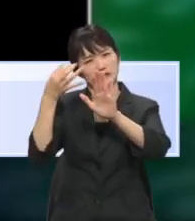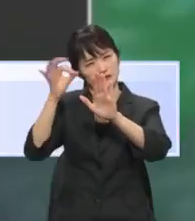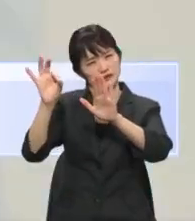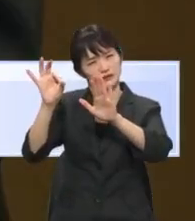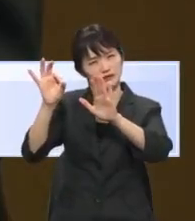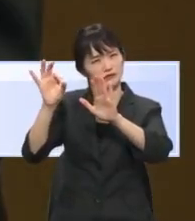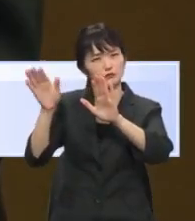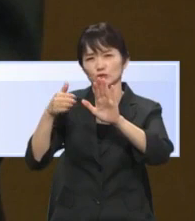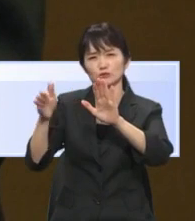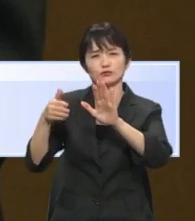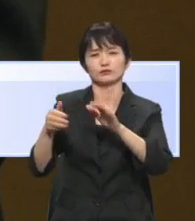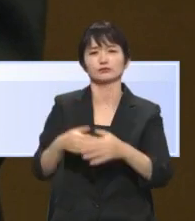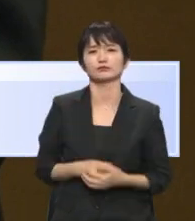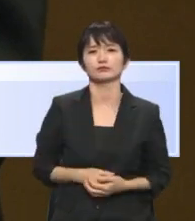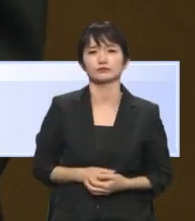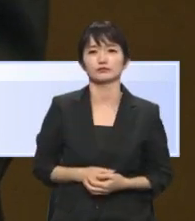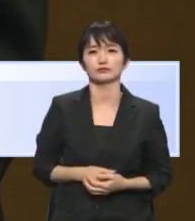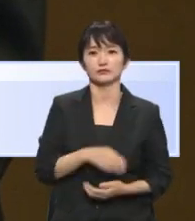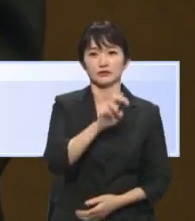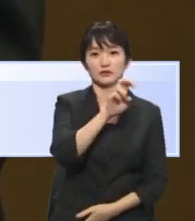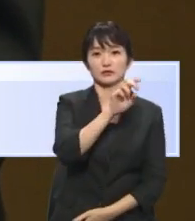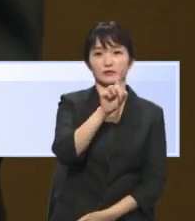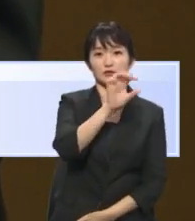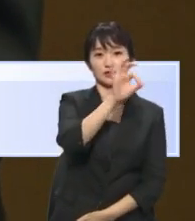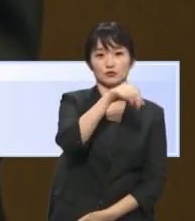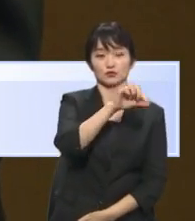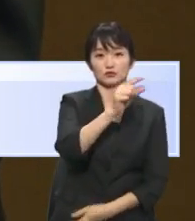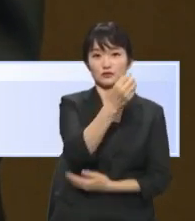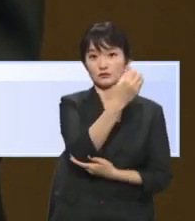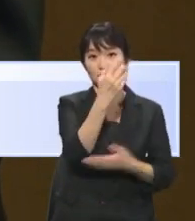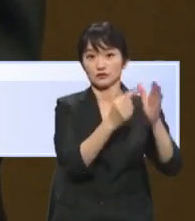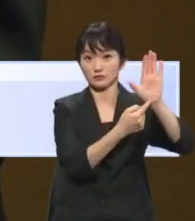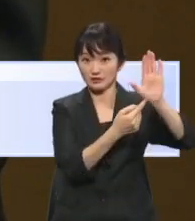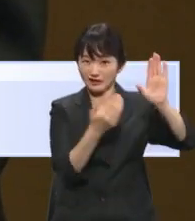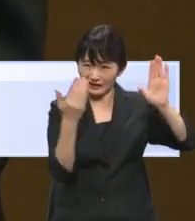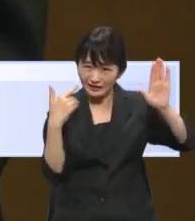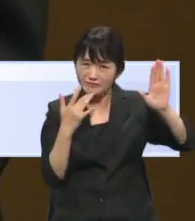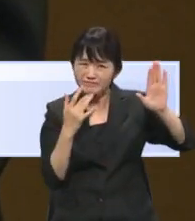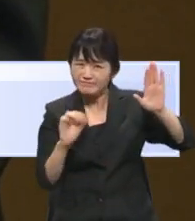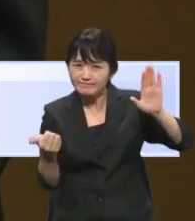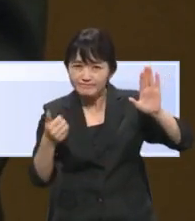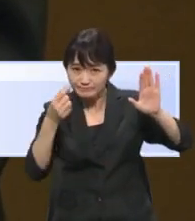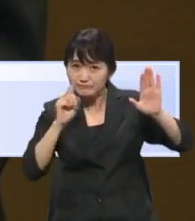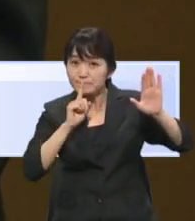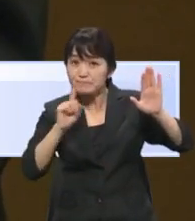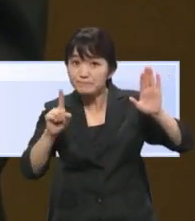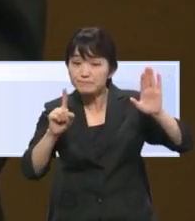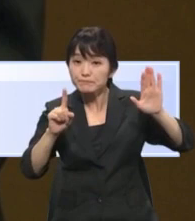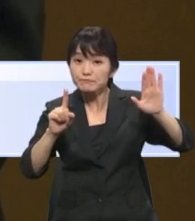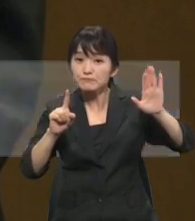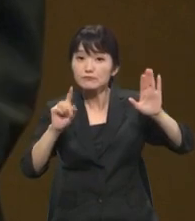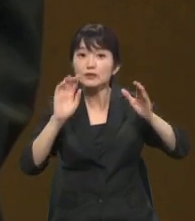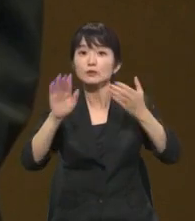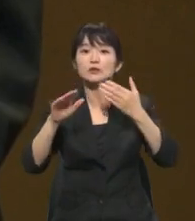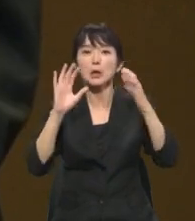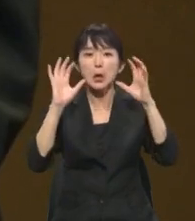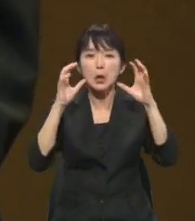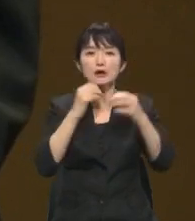그런 나라는 없잖아요. 그렇습니다. 또 이 마우사는 과거에도 외계인 사체를 주장했다가 이후에 어린이